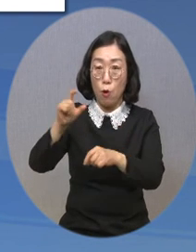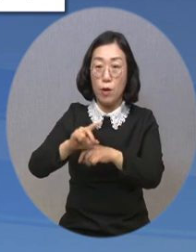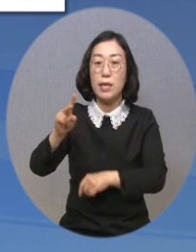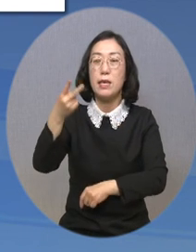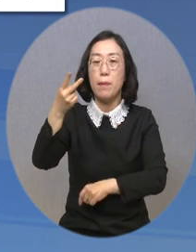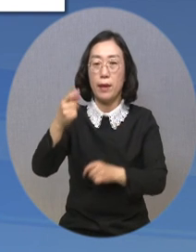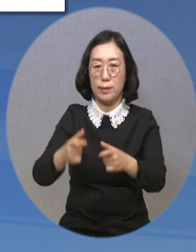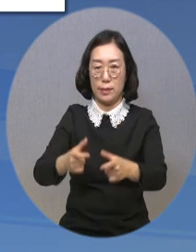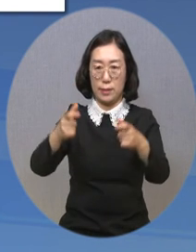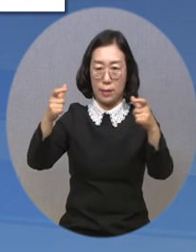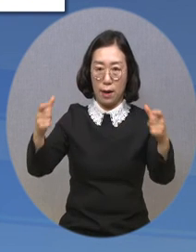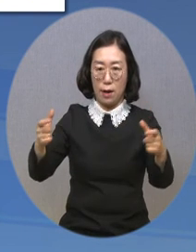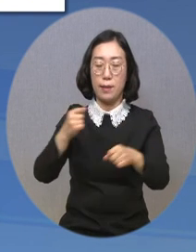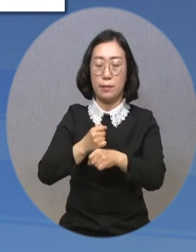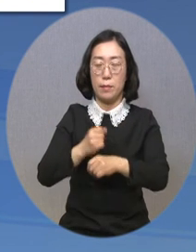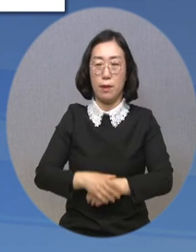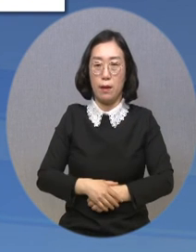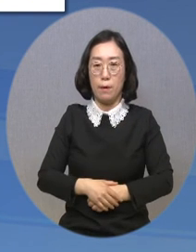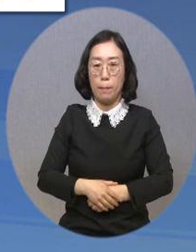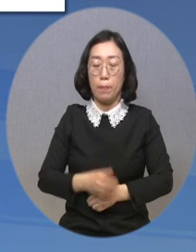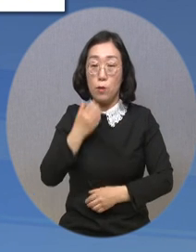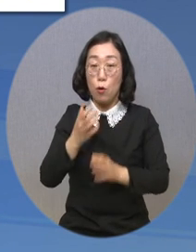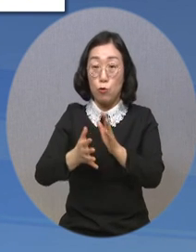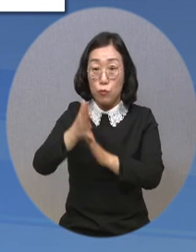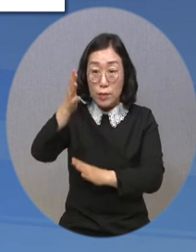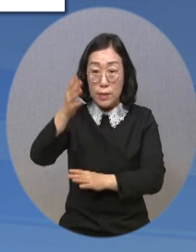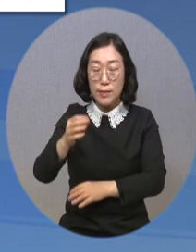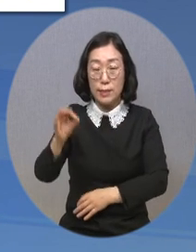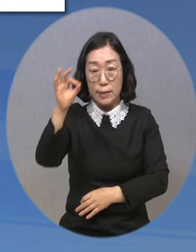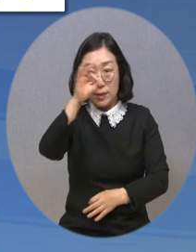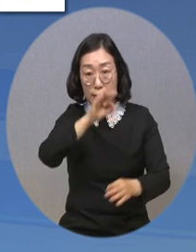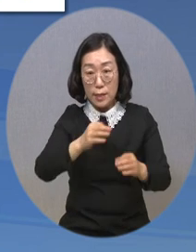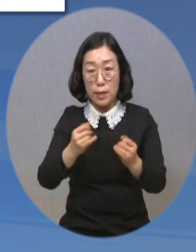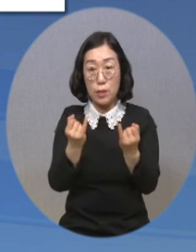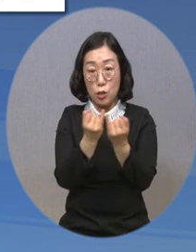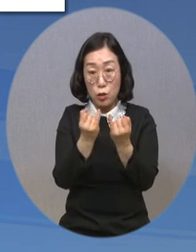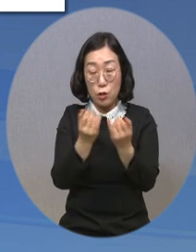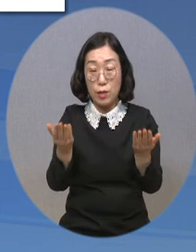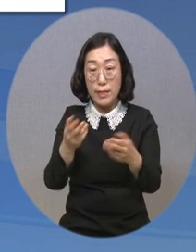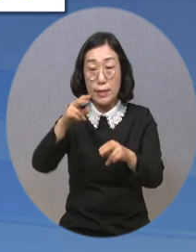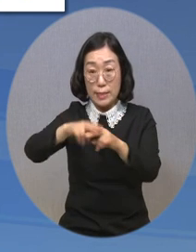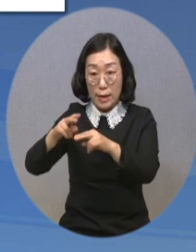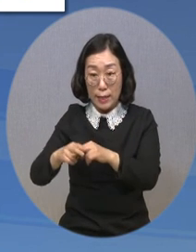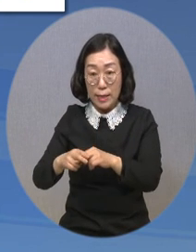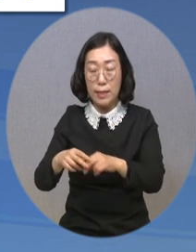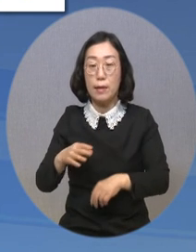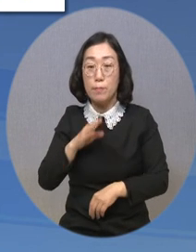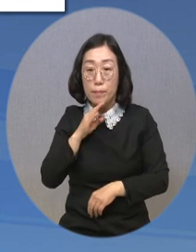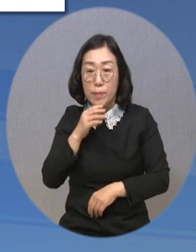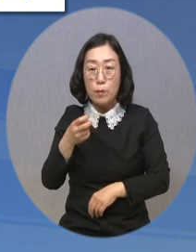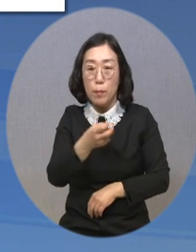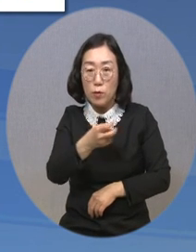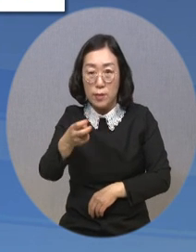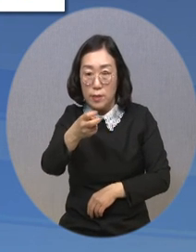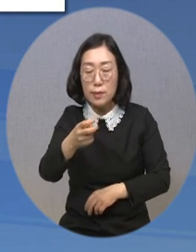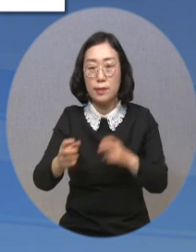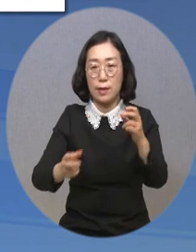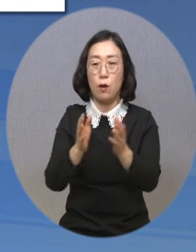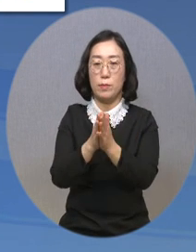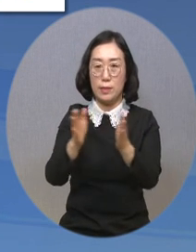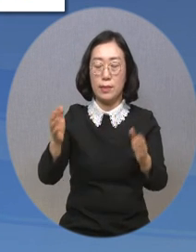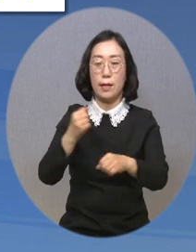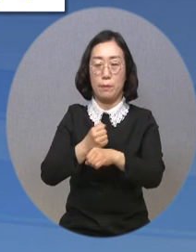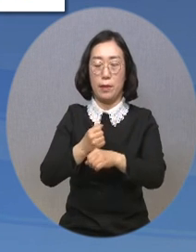늘었습니다. 서울시가 찾아가는 여성 일자리 지원 서비스 일자리 부르릉 2.0 사업을